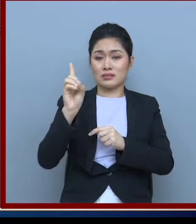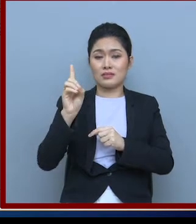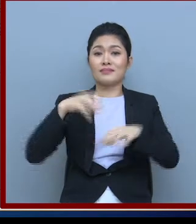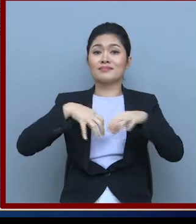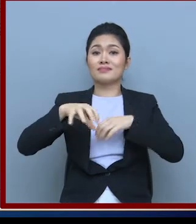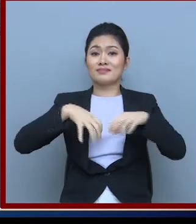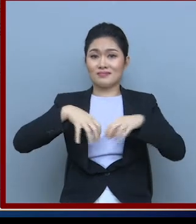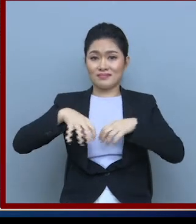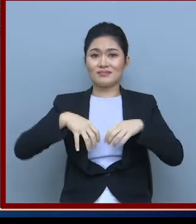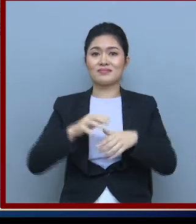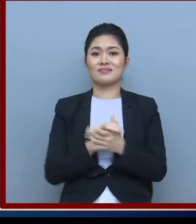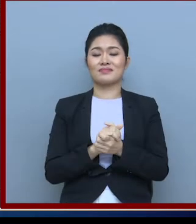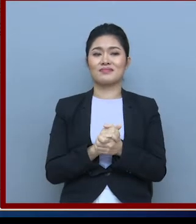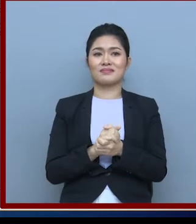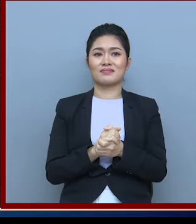Manager นะครับ